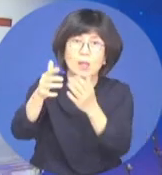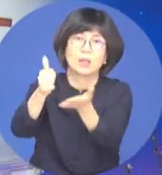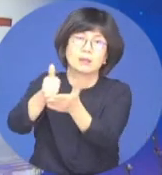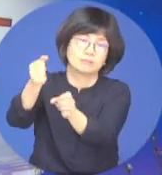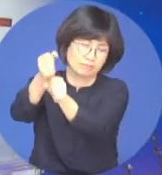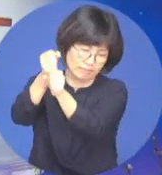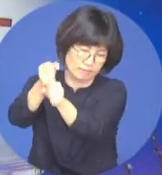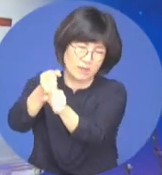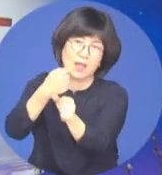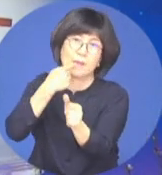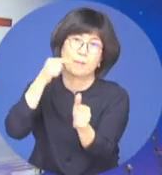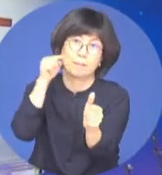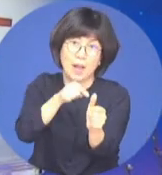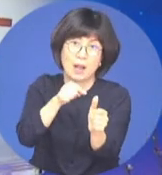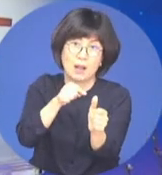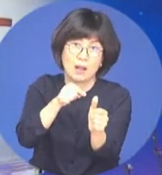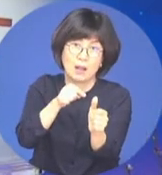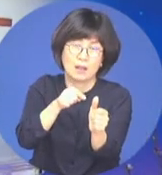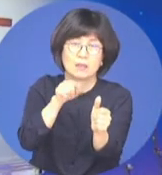말이에요. 이게 믿음이라요. 믿음.